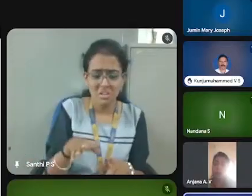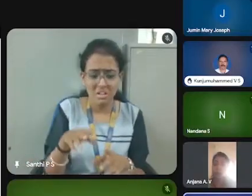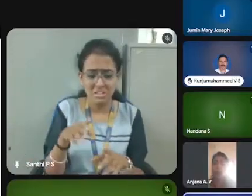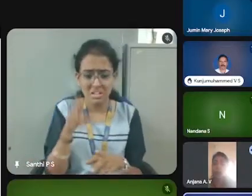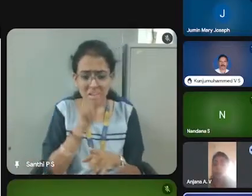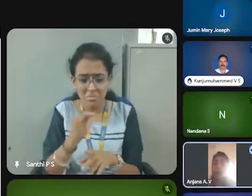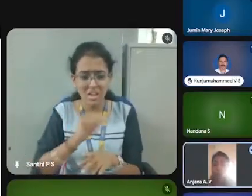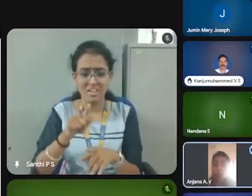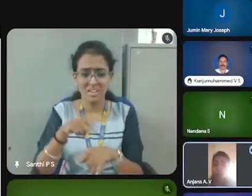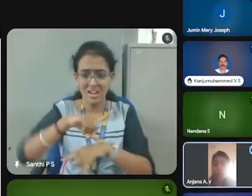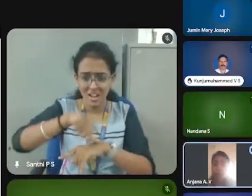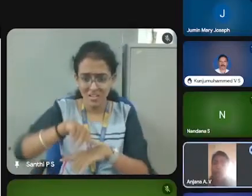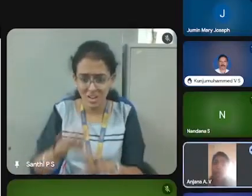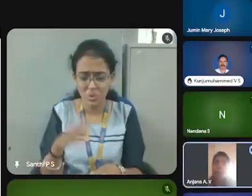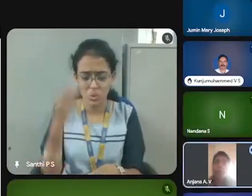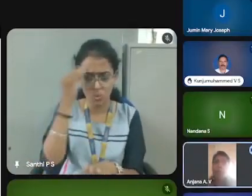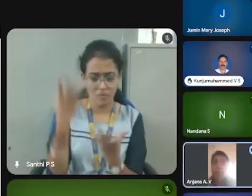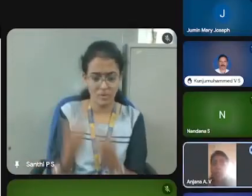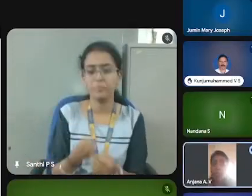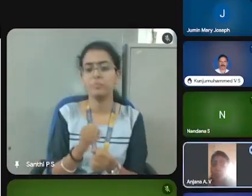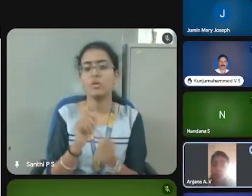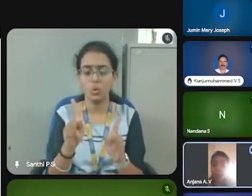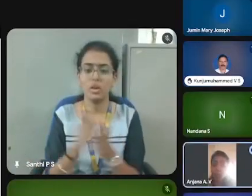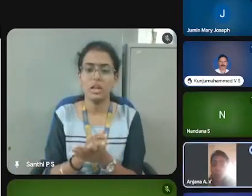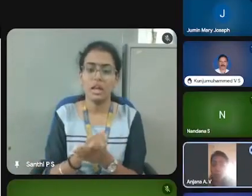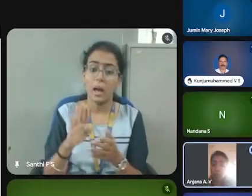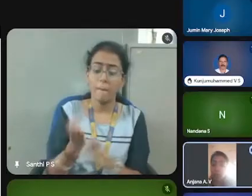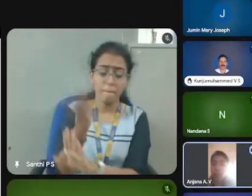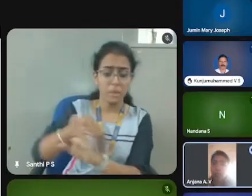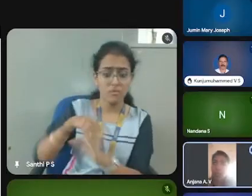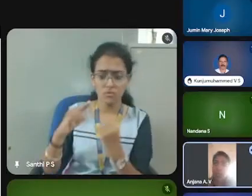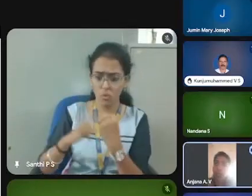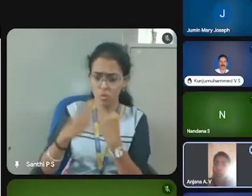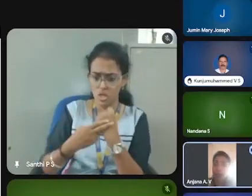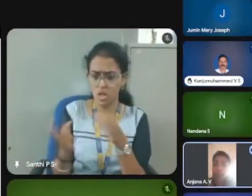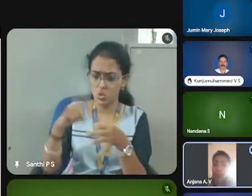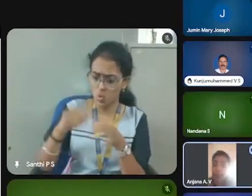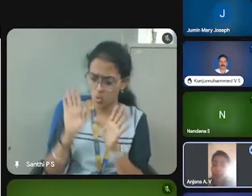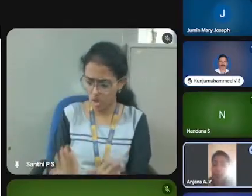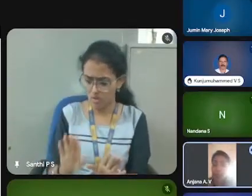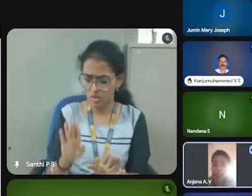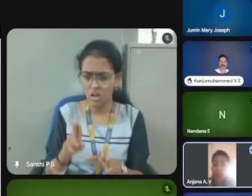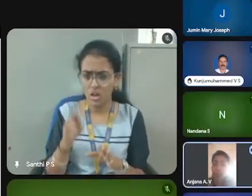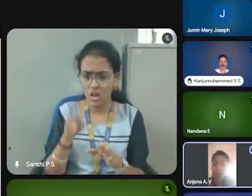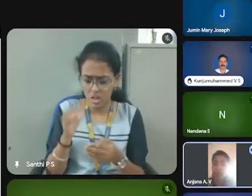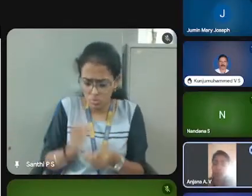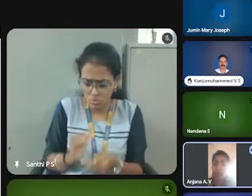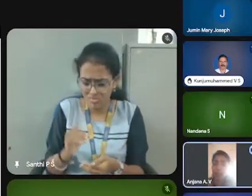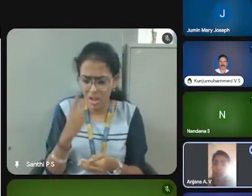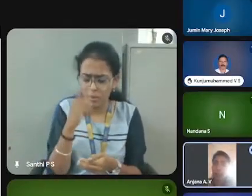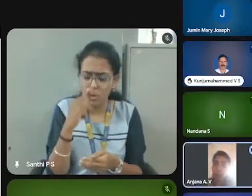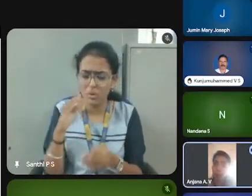അറിയേണ്ടത്. ഓക്കെ മനസ്സിലായി. ഇപ്പം നേരത്തെ നിഷിൽ വന്നിരുന്നു എന്ന് പറഞ്ഞല്ലോ, അത് നേരത്തെ അവരിവിടെ ഉണ്ടായിരുന്ന സമയത്താണോ